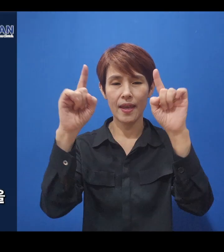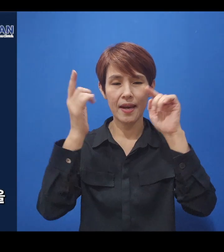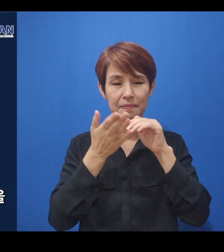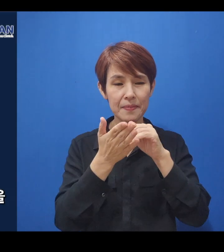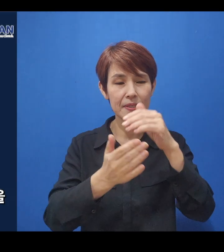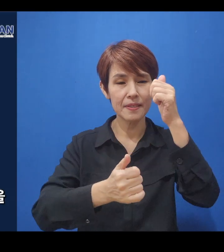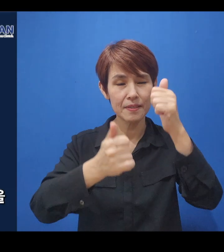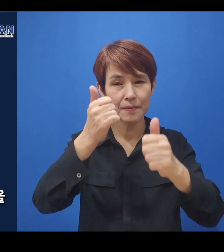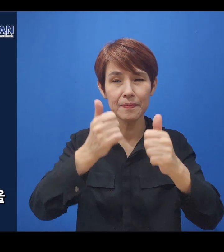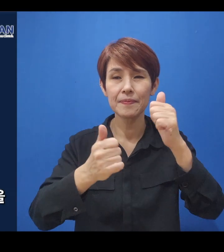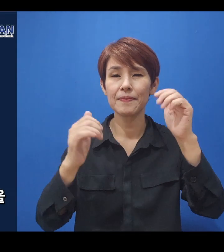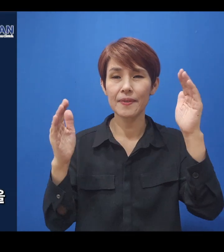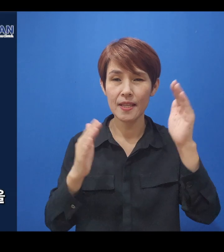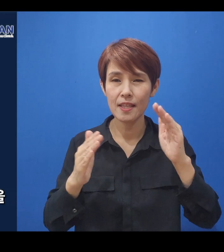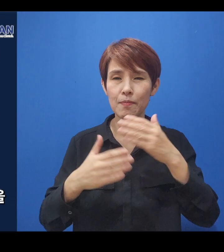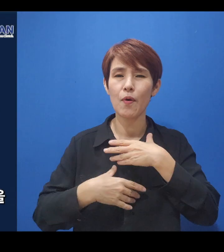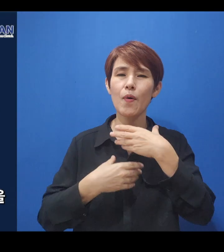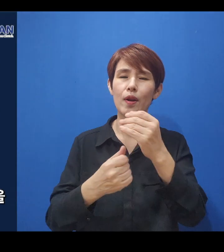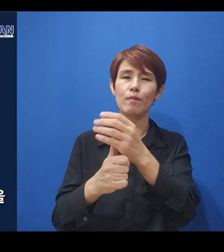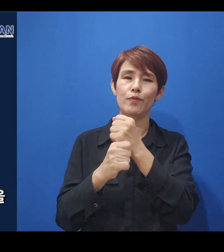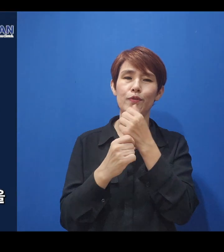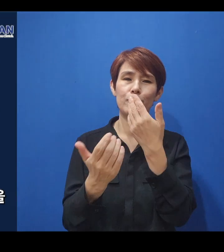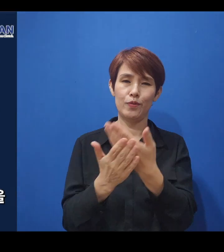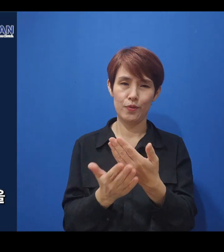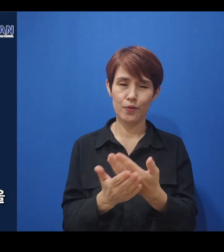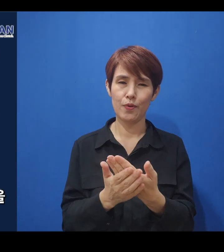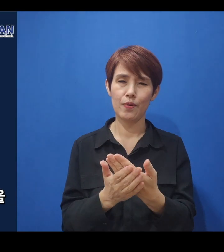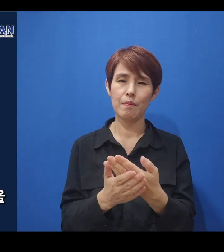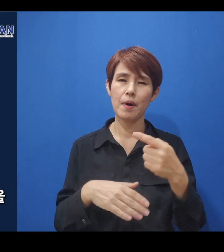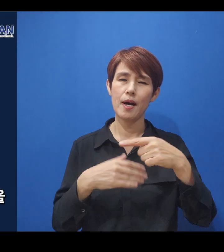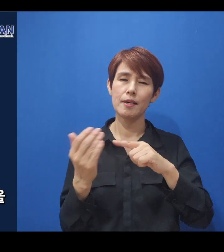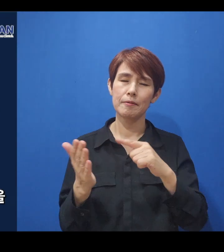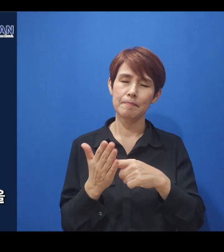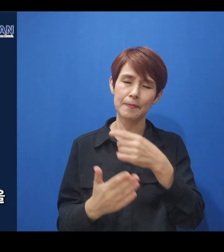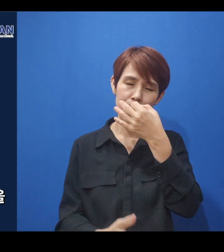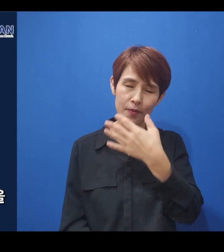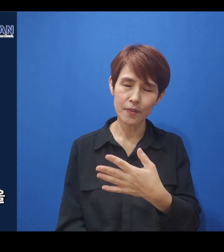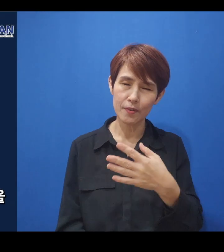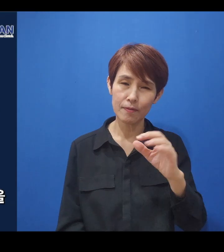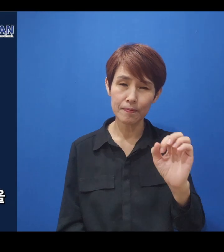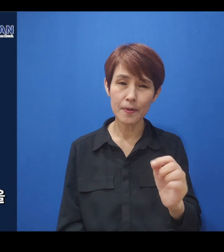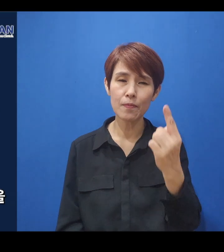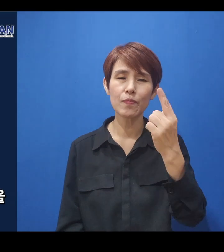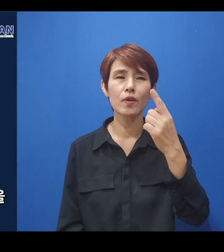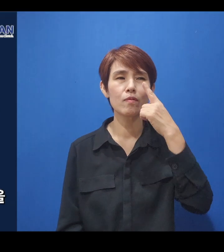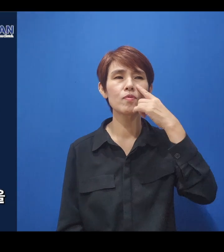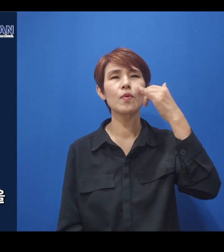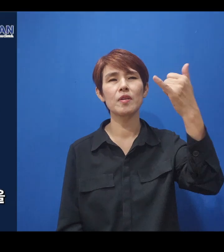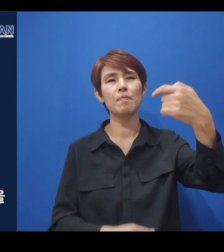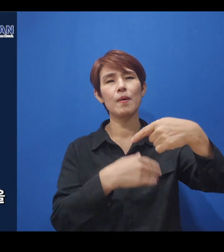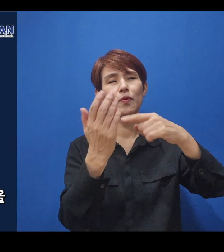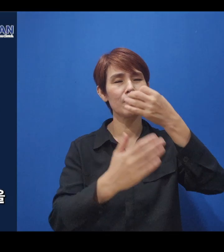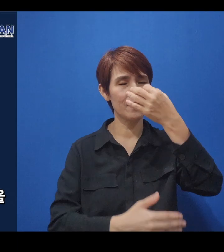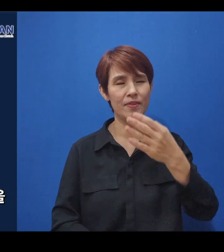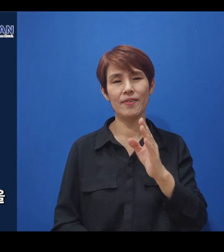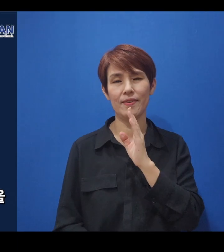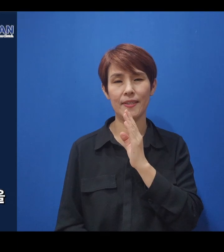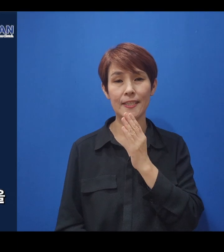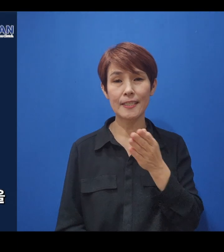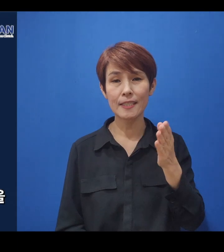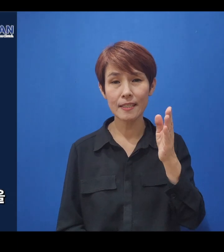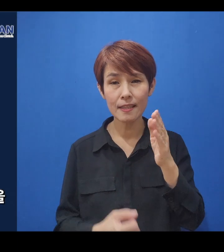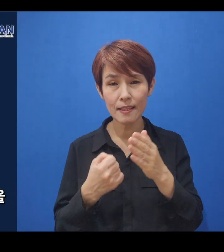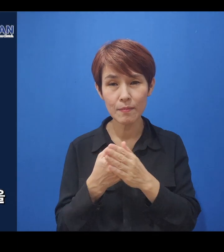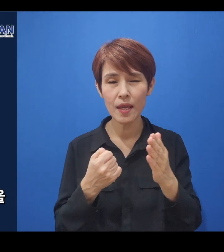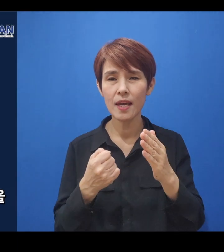수험생들 평안하고 강건하게 붙드시고 마음이 어렵기 때문에 그 부모님들의 마음도 어렵기 때문에 오히려